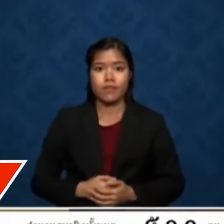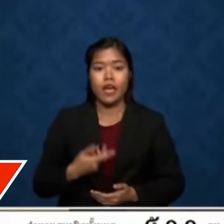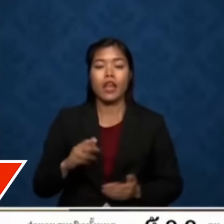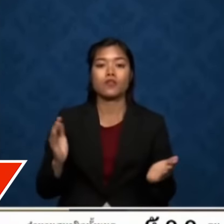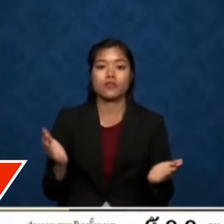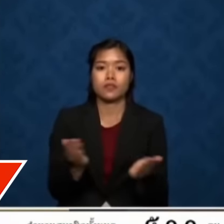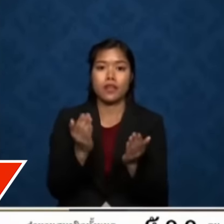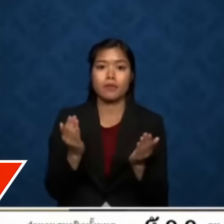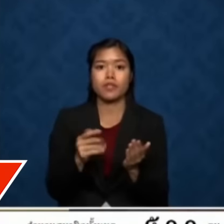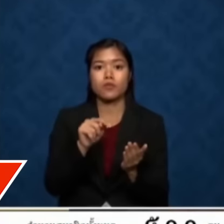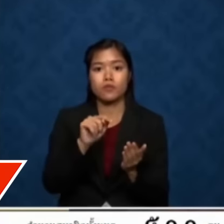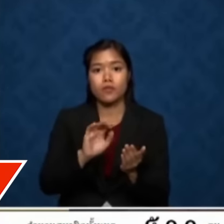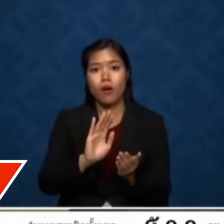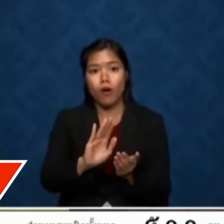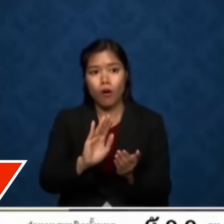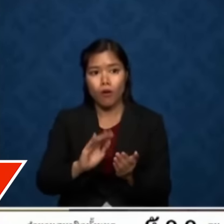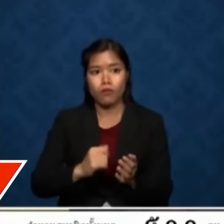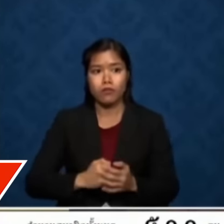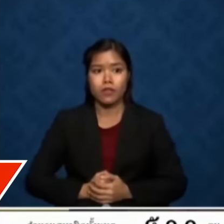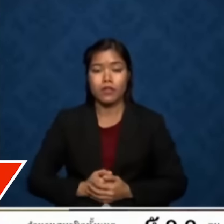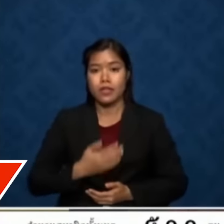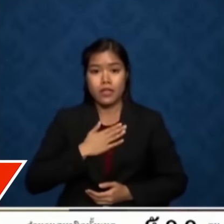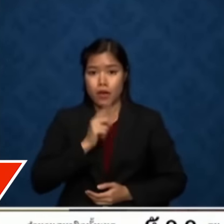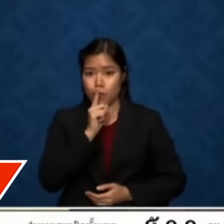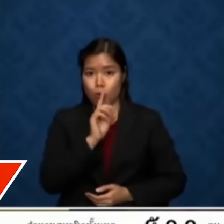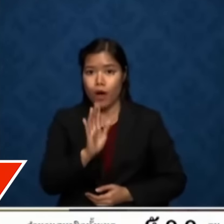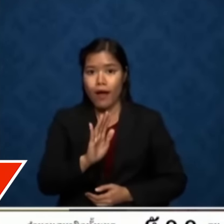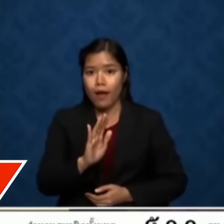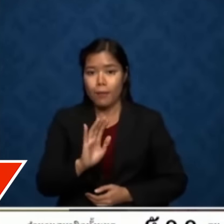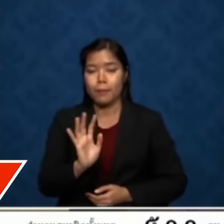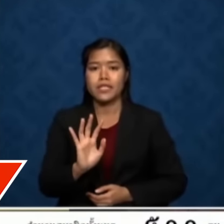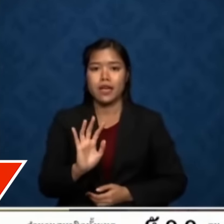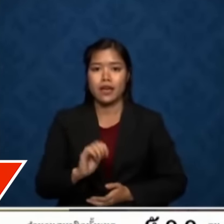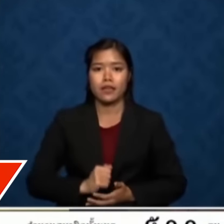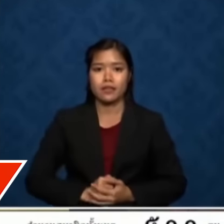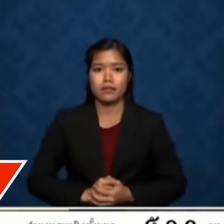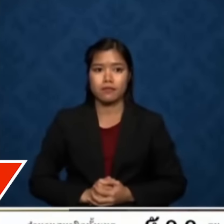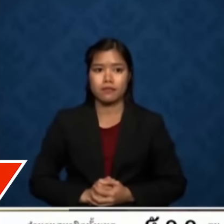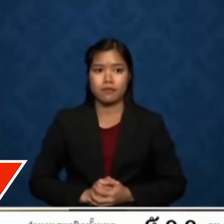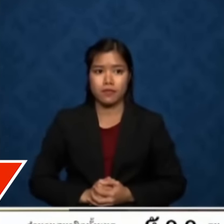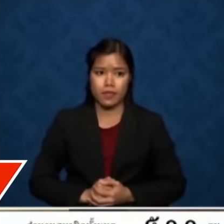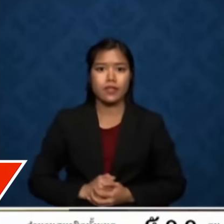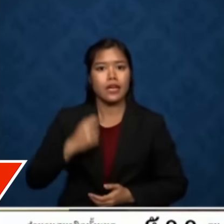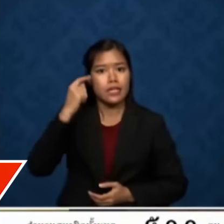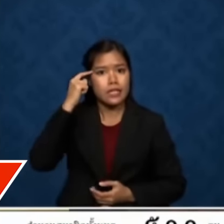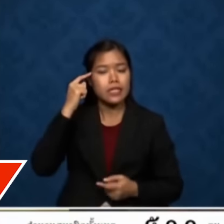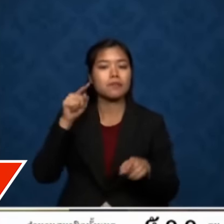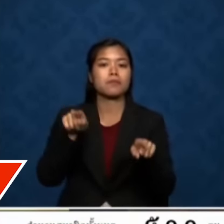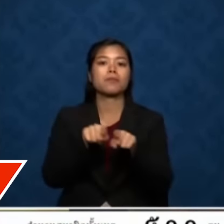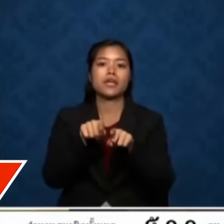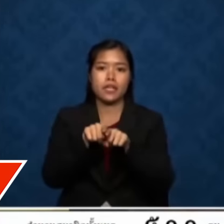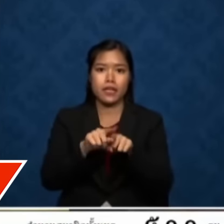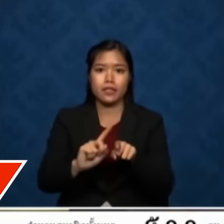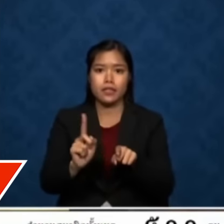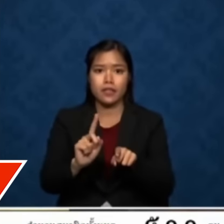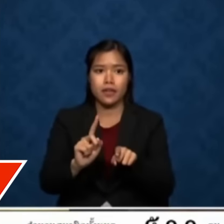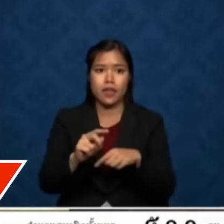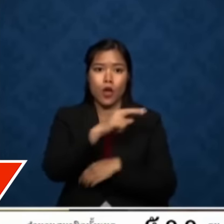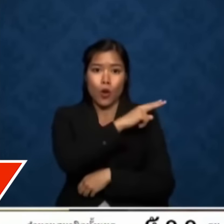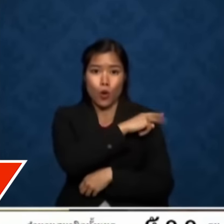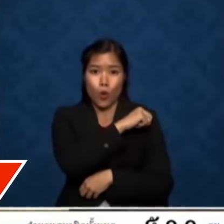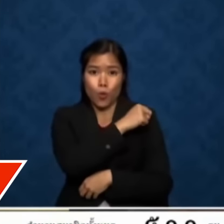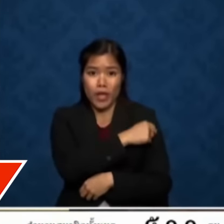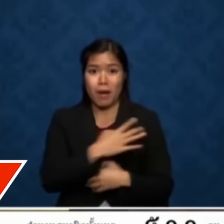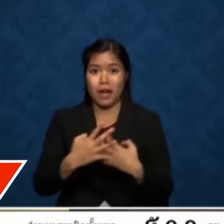ที่ว่าตรงนี้พวกผมไม่ได้ตีโดยเฉพาะตัวผมเองไม่ได้ตีนะครับเพราะว่าผมคิดว่าเราน่าจะเห็นตรงกันว่าโรงพยาบาลราชทัณฑ์เนี่